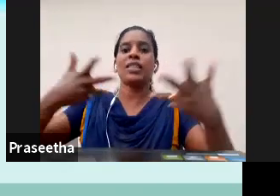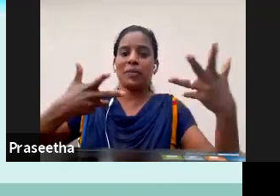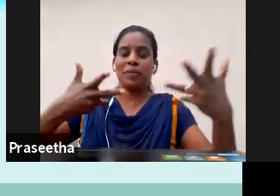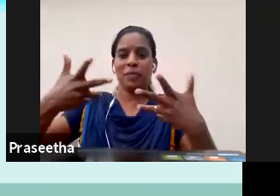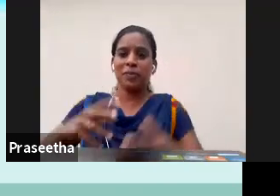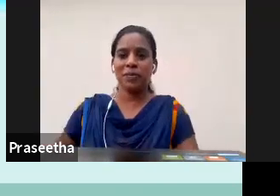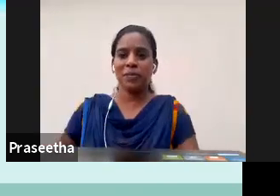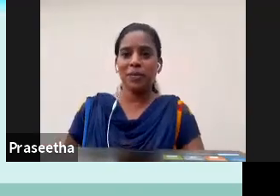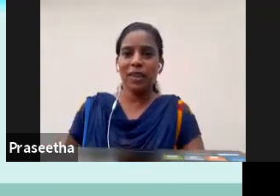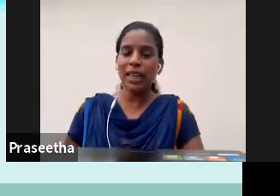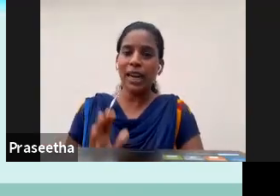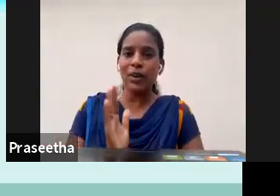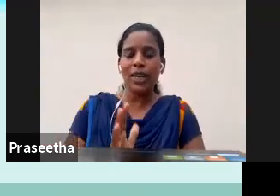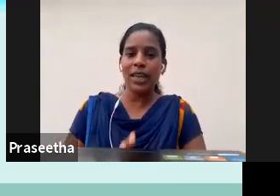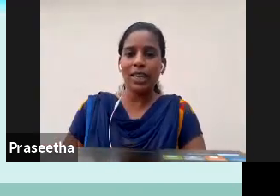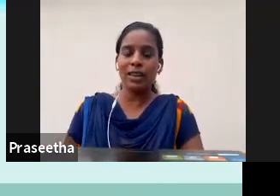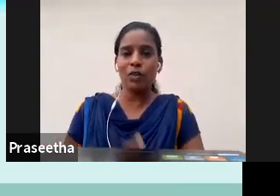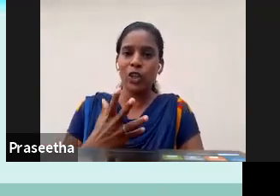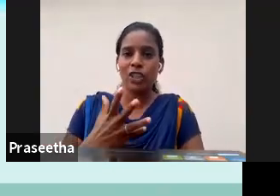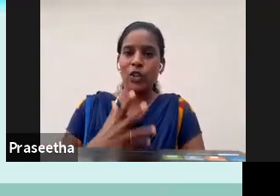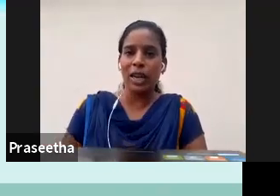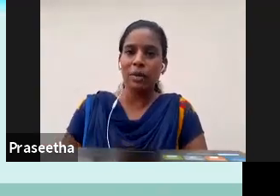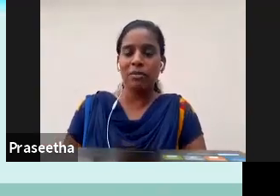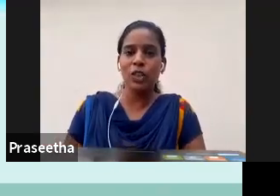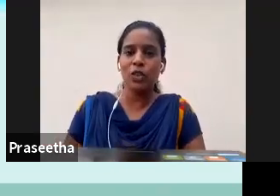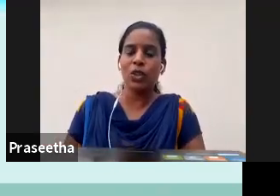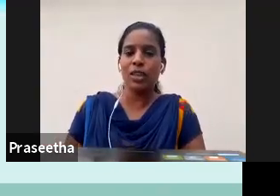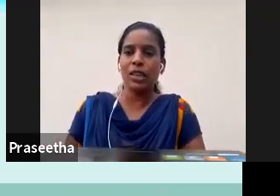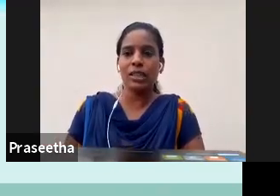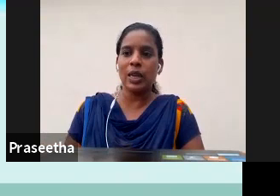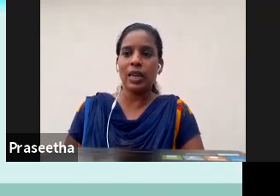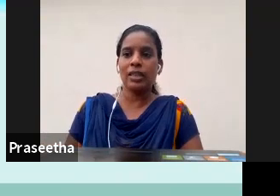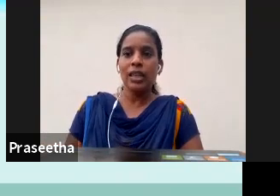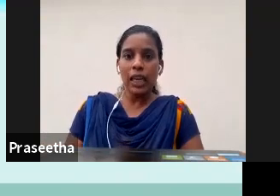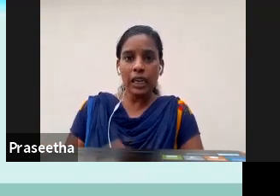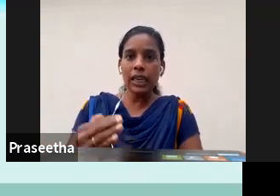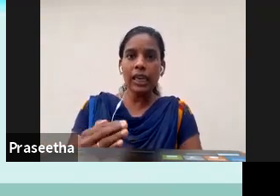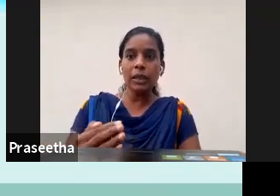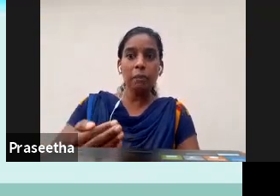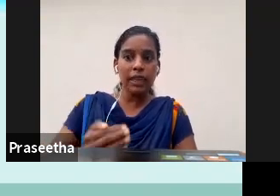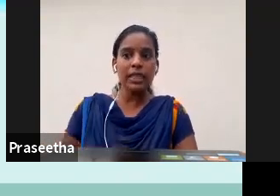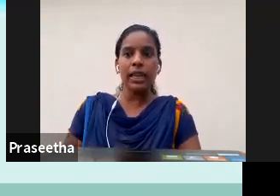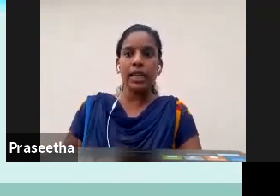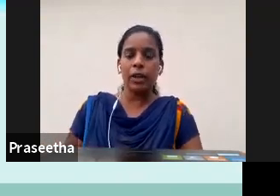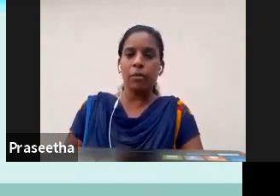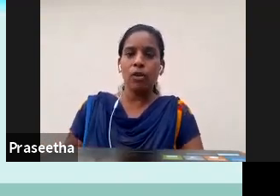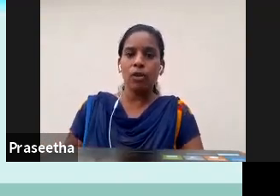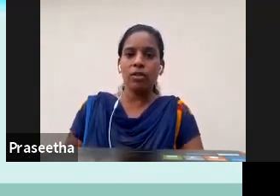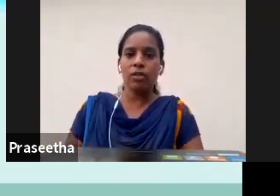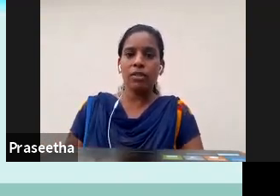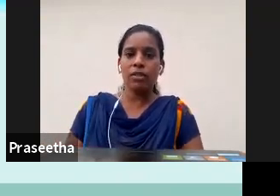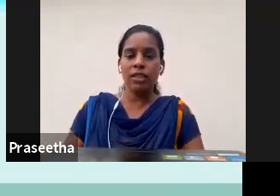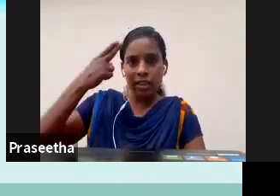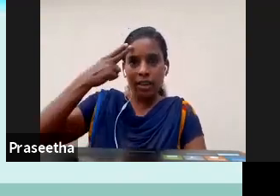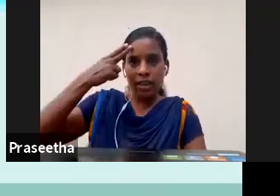what, അതാണ് അവരുടെ what is your name എന്ന് ചോദിക്കുന്ന സ്റ്റൈൽ. ഇനി നേരെ അത് ബി എസ് എൽ ലേക്ക് വരുമ്പോ